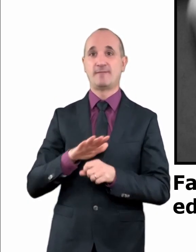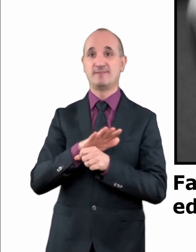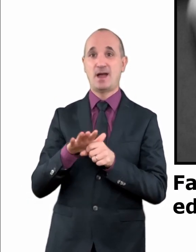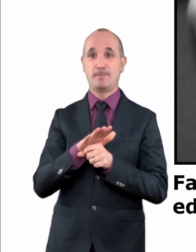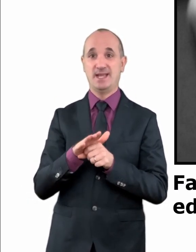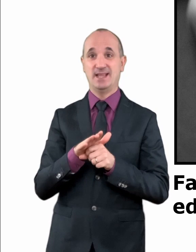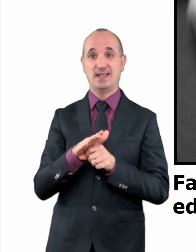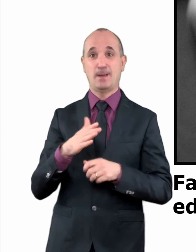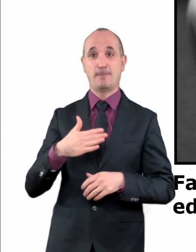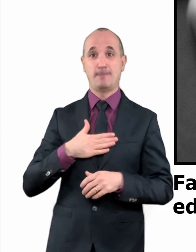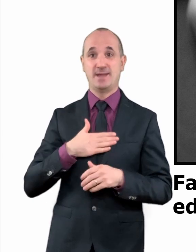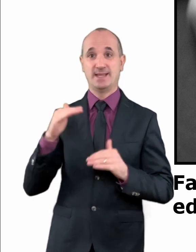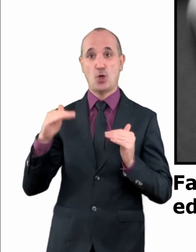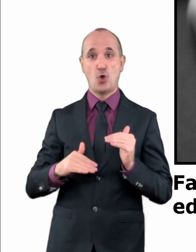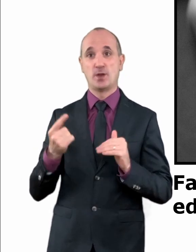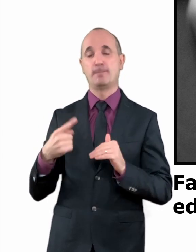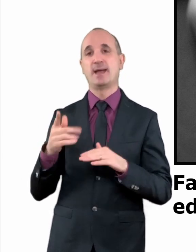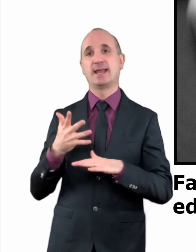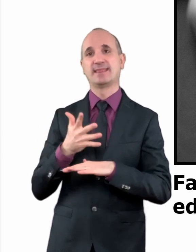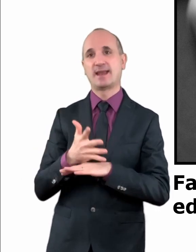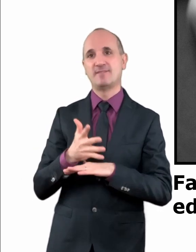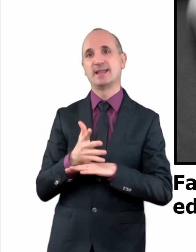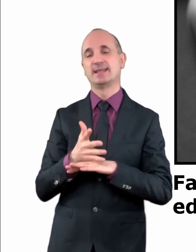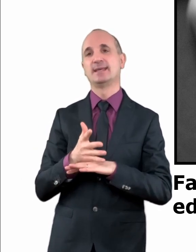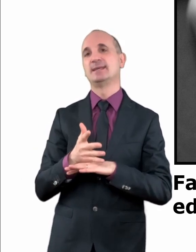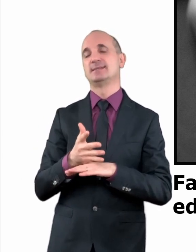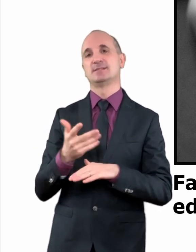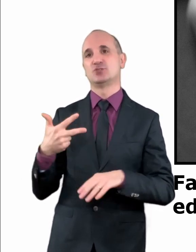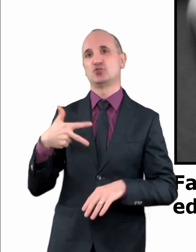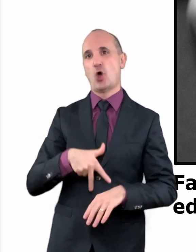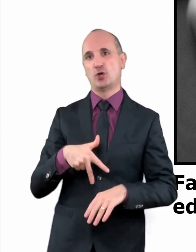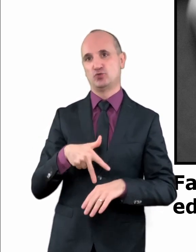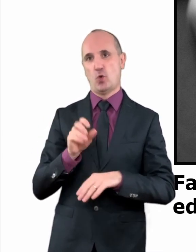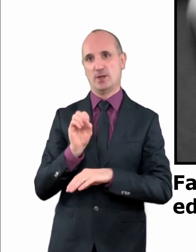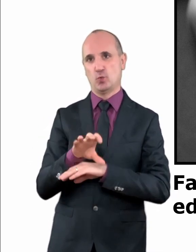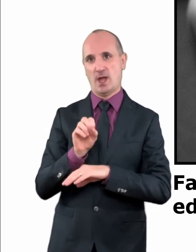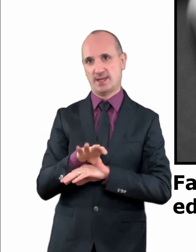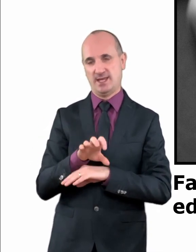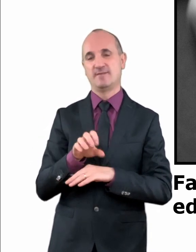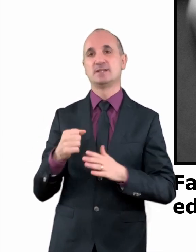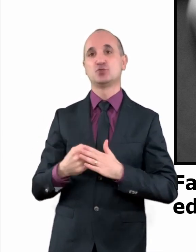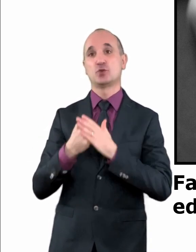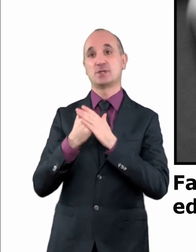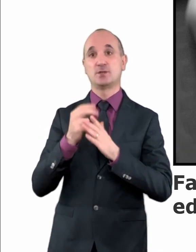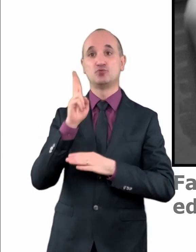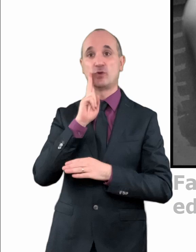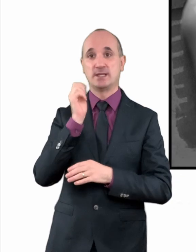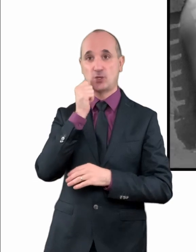famiglie e minori per interventi socio educativi e di sostegno alla genitorialità